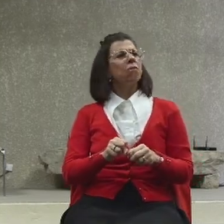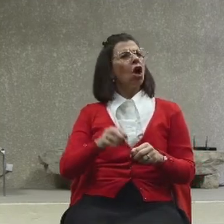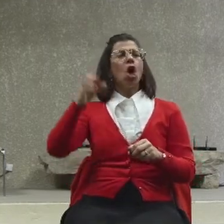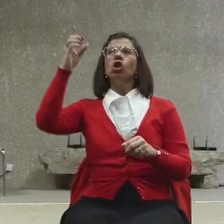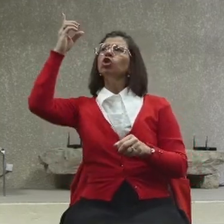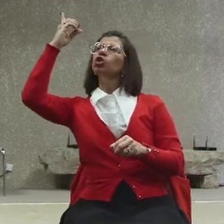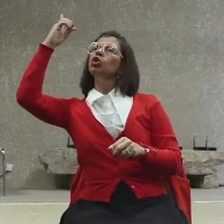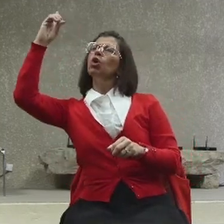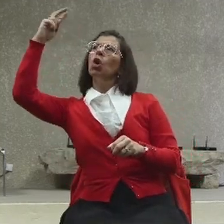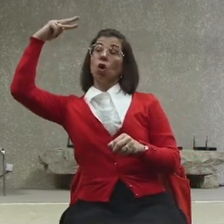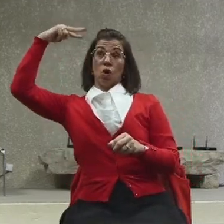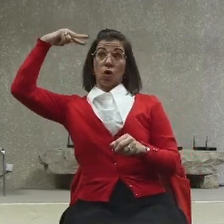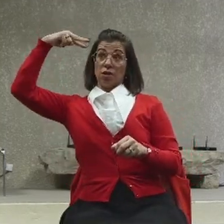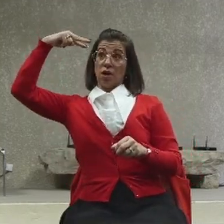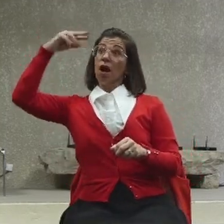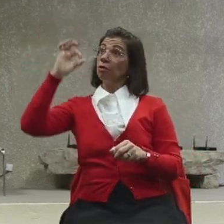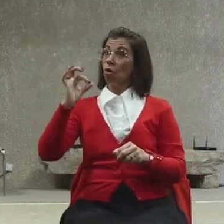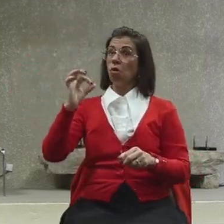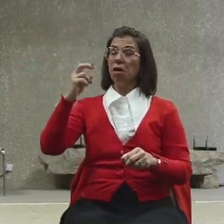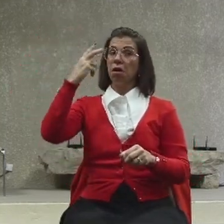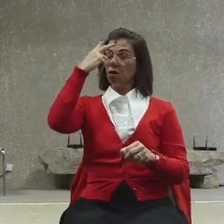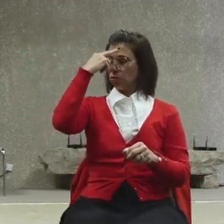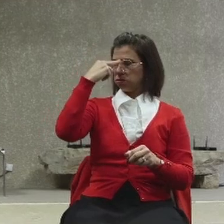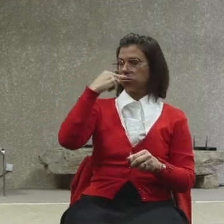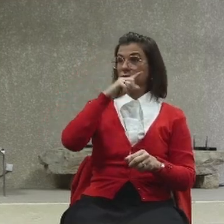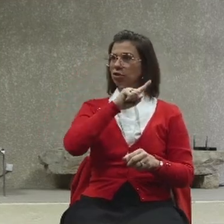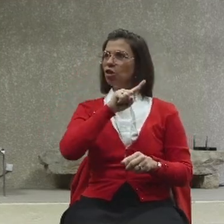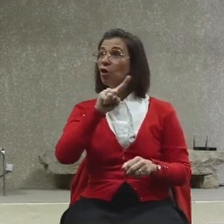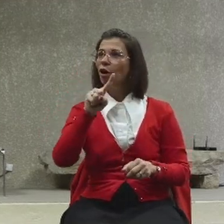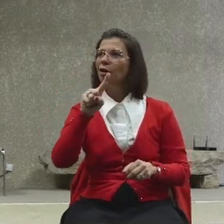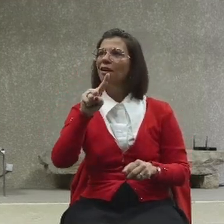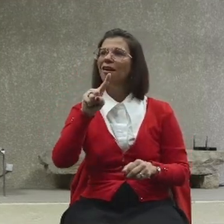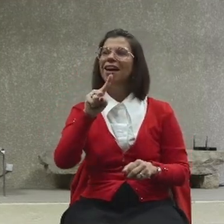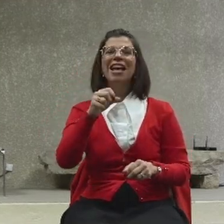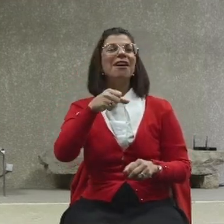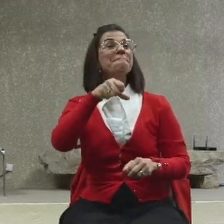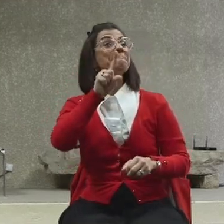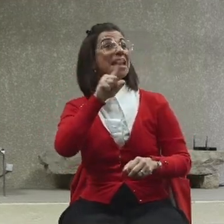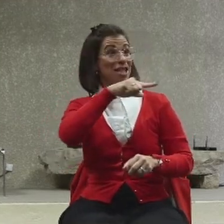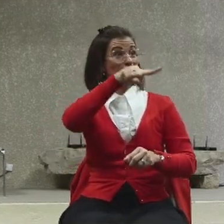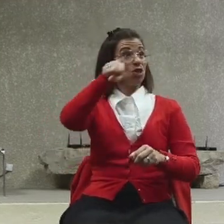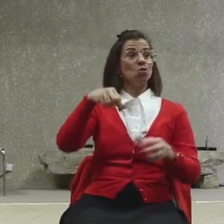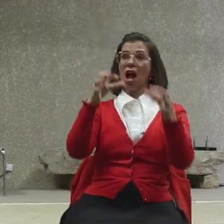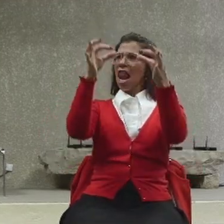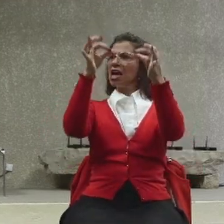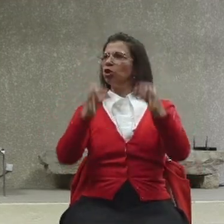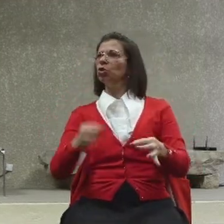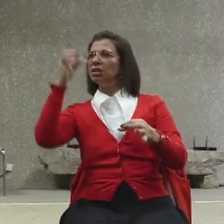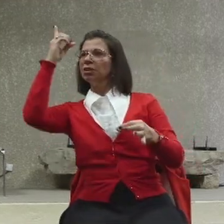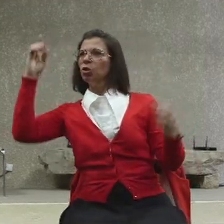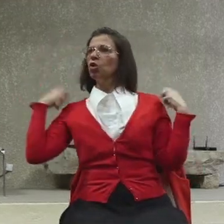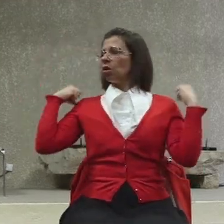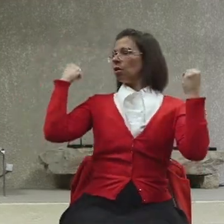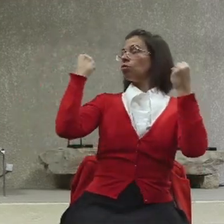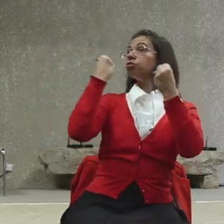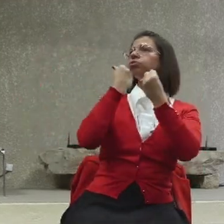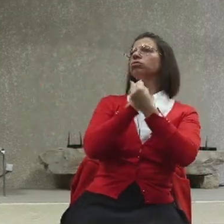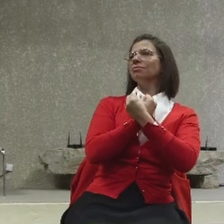C'est pour ça que, pour s'engager à suivre le Seigneur et à être des agents, des hommes que Dieu va utiliser